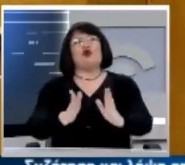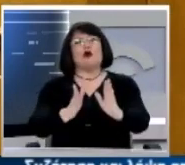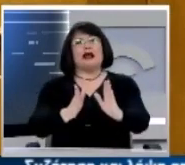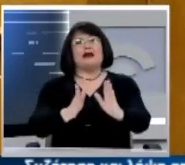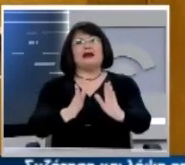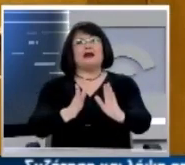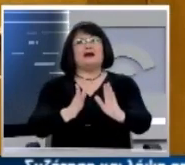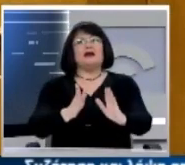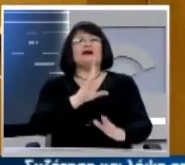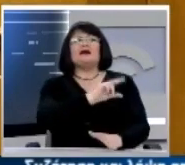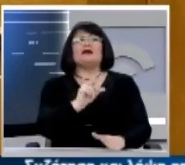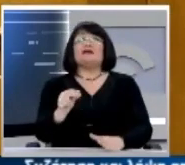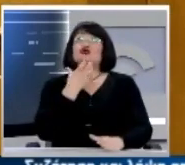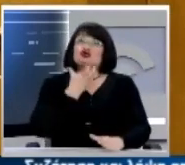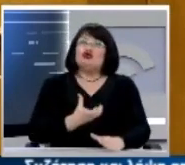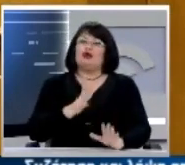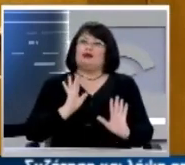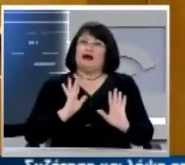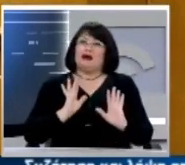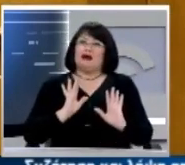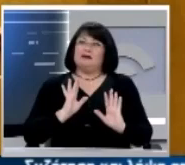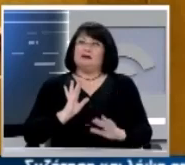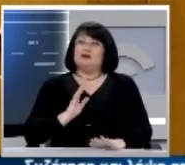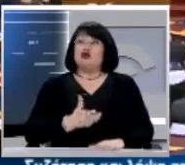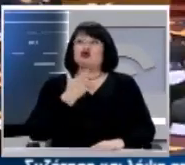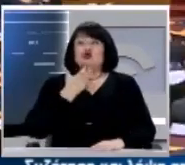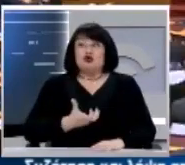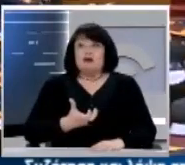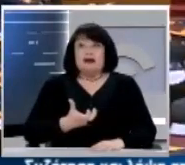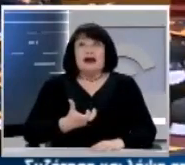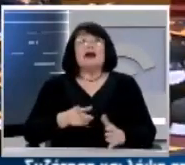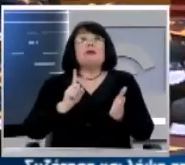αντίστοιχη σοβαρότητας και αντίστοιχη τεκμηρίωσης με την,